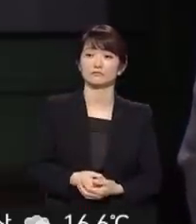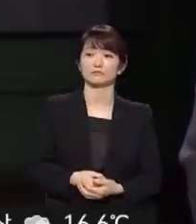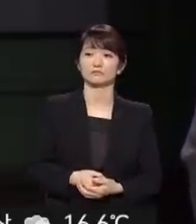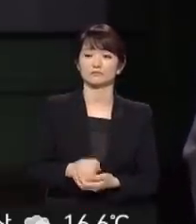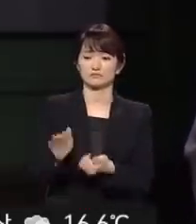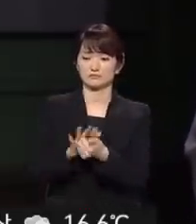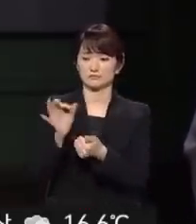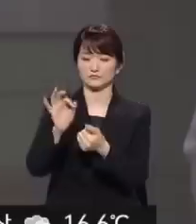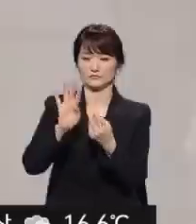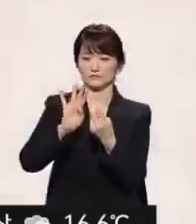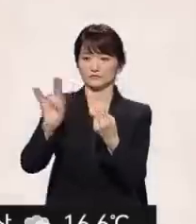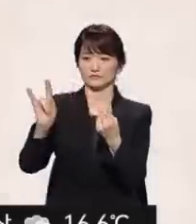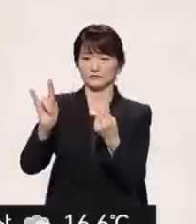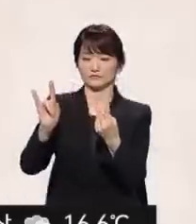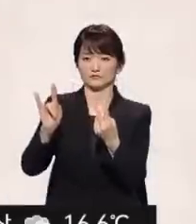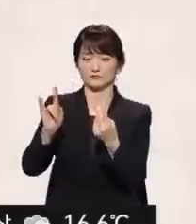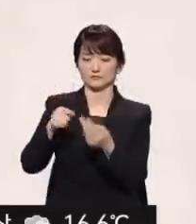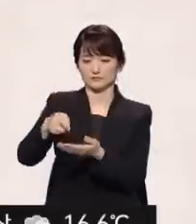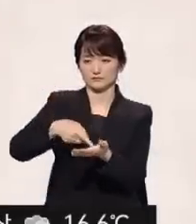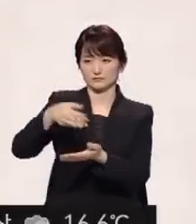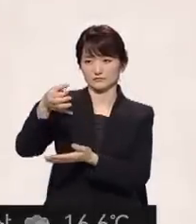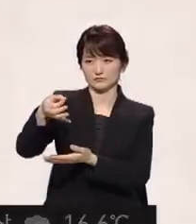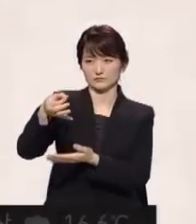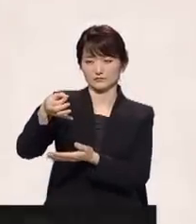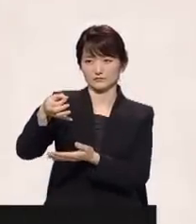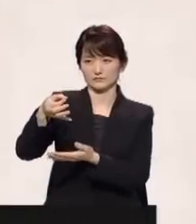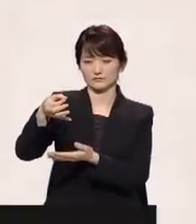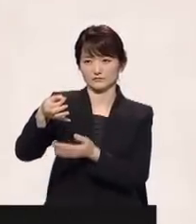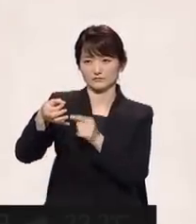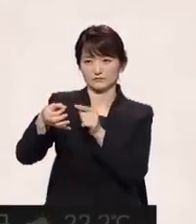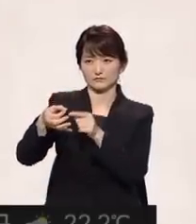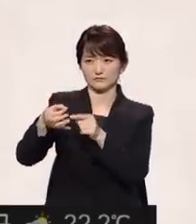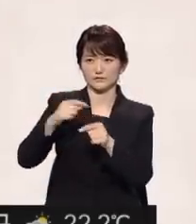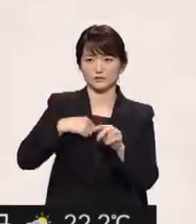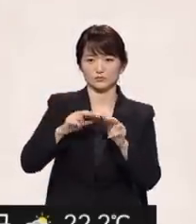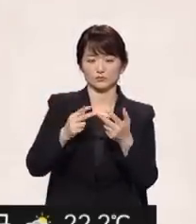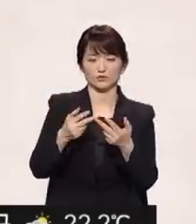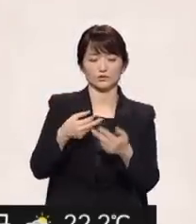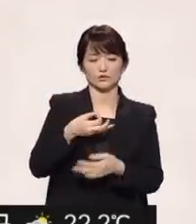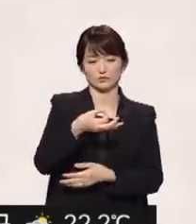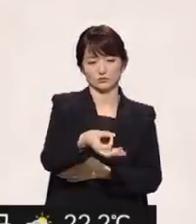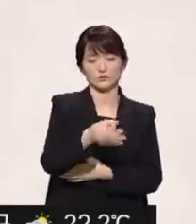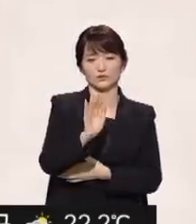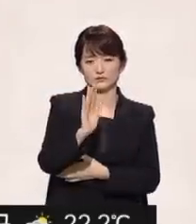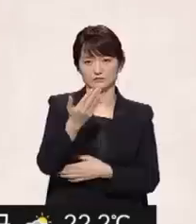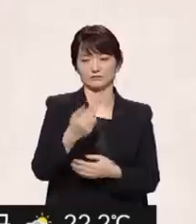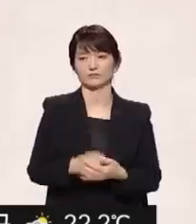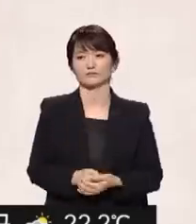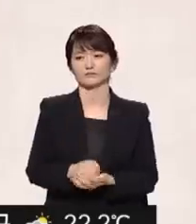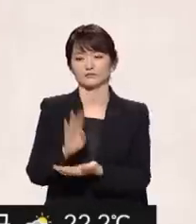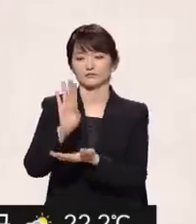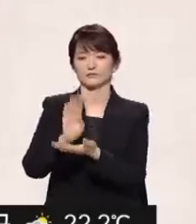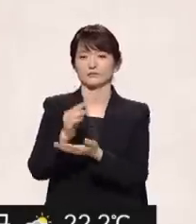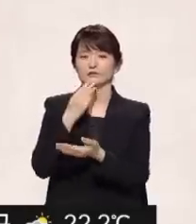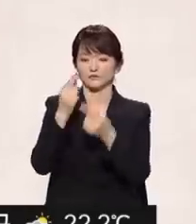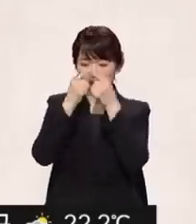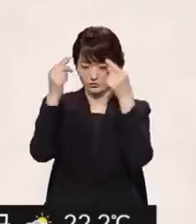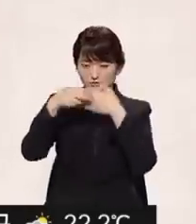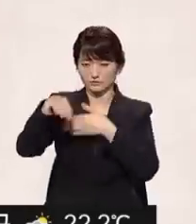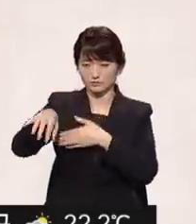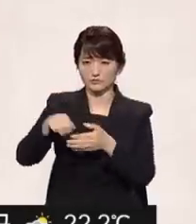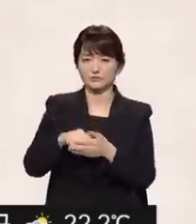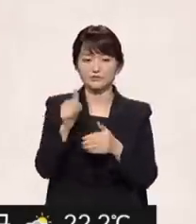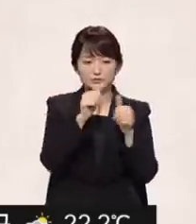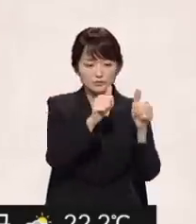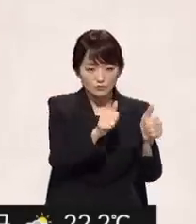위자료 2배 넘게 이 시술비랑 추가 치료비가 나오는데요. 이것도 본인 부담이라고 못 박았습니다. 이 분당 서울대병원 측은